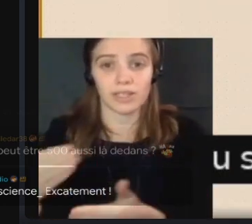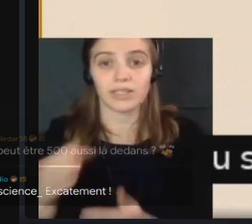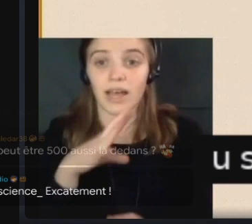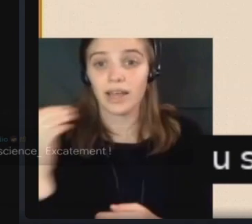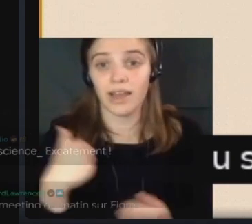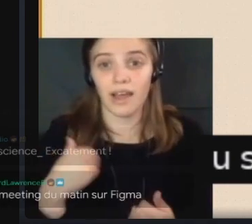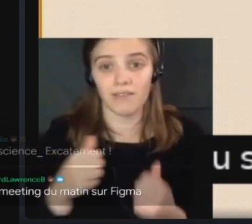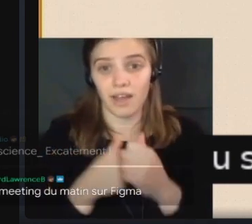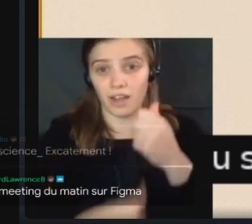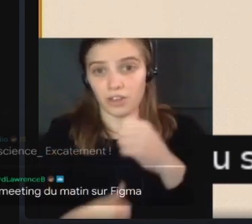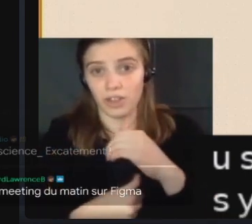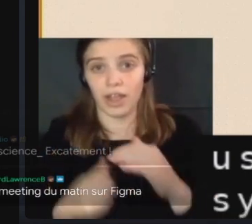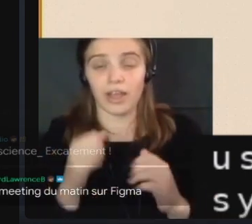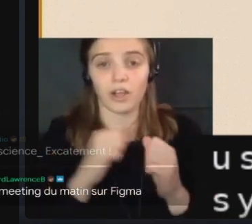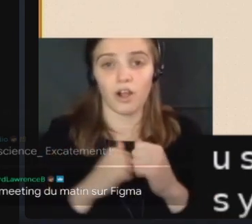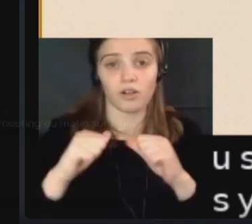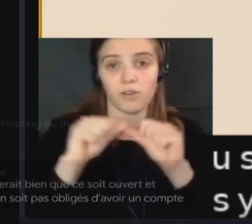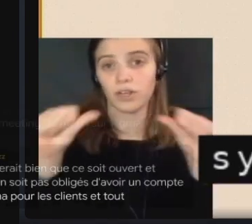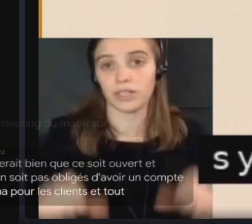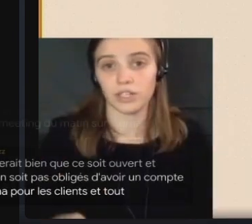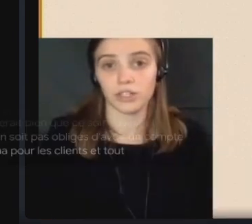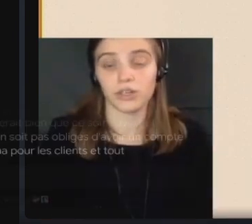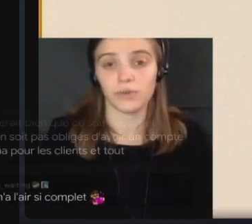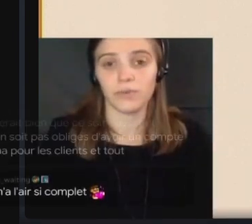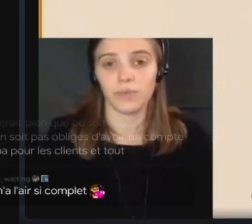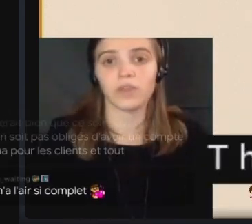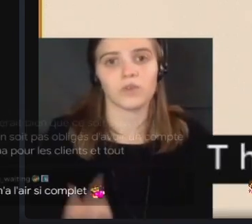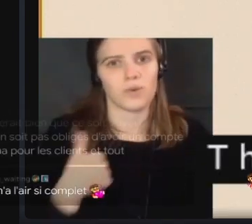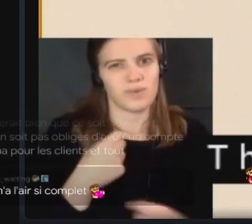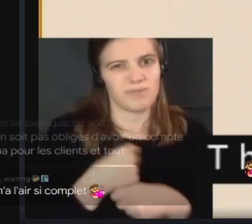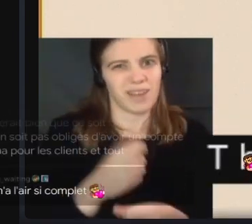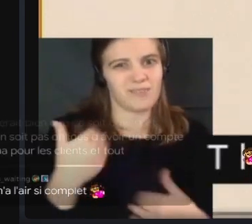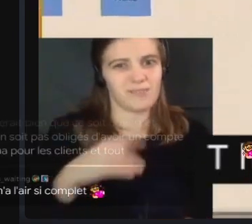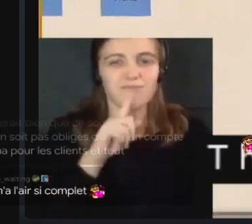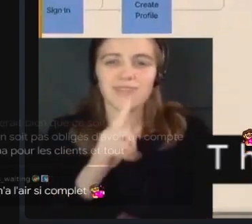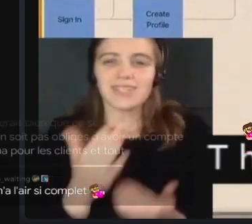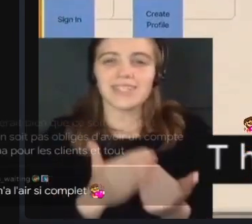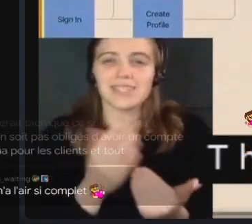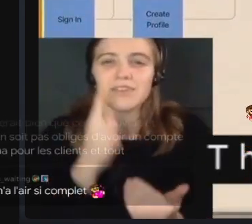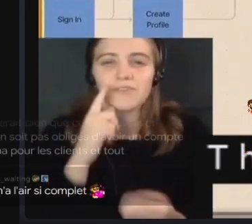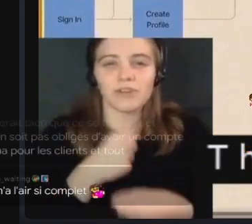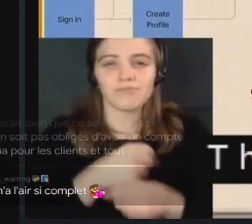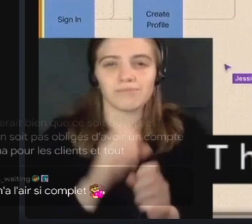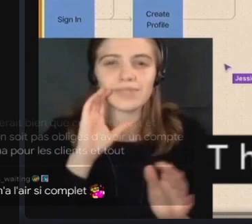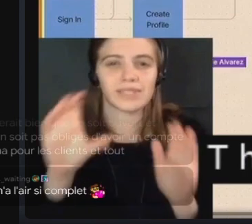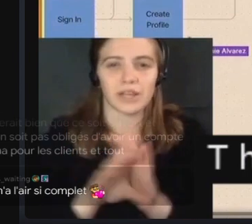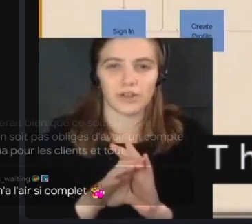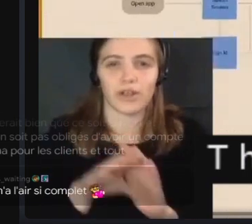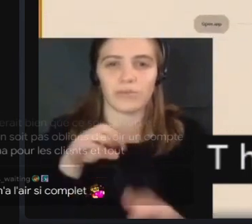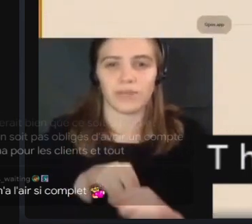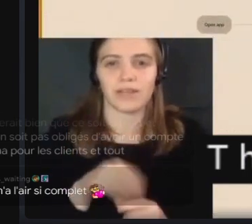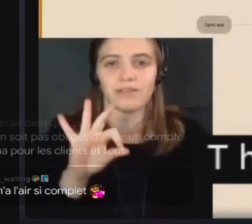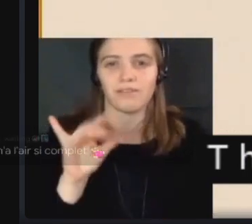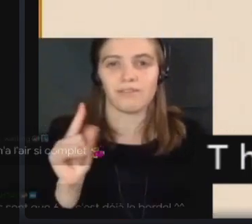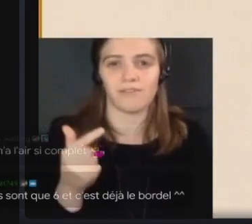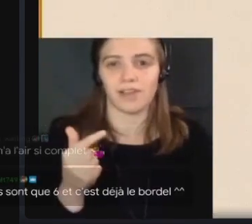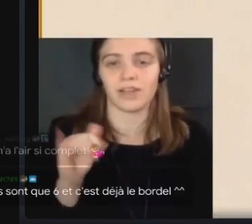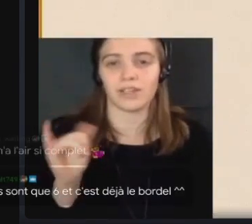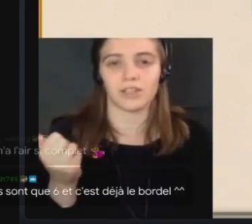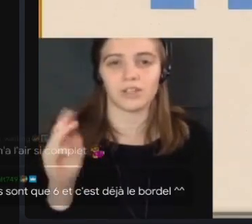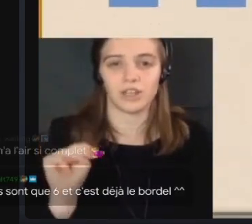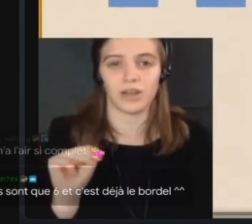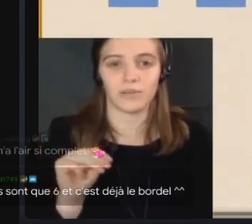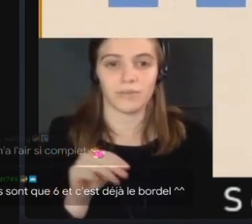pour ça, elle s'appelait Mind Nodes. The diagram in Et eux, ils l'ont fait. Trop bien. So I can, Dis-moi que les flèches, elles sont